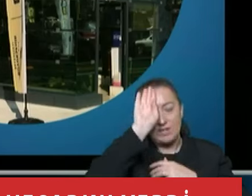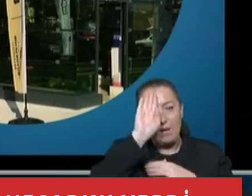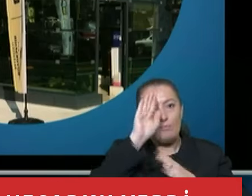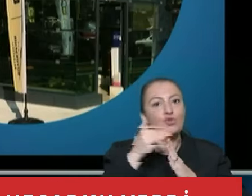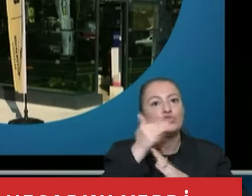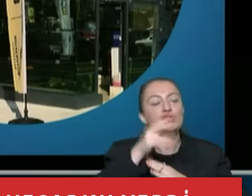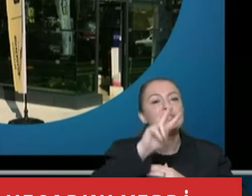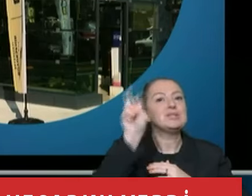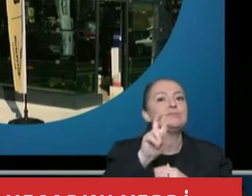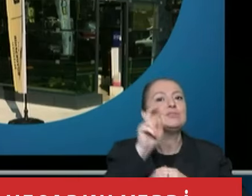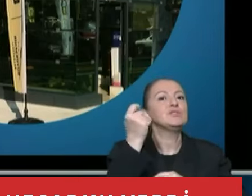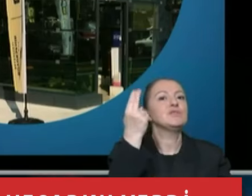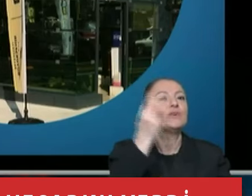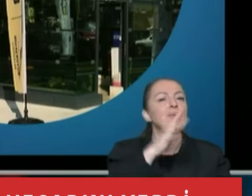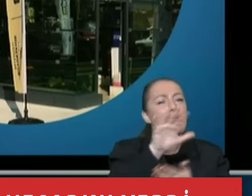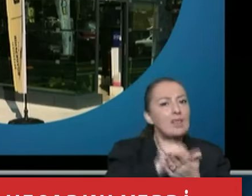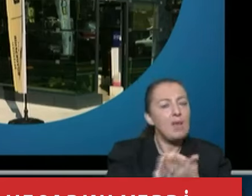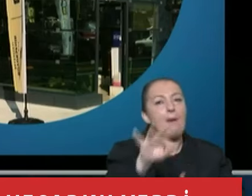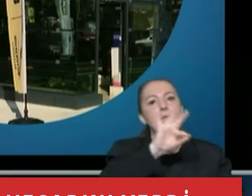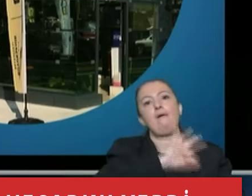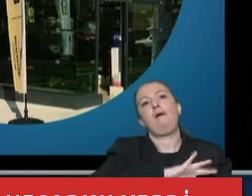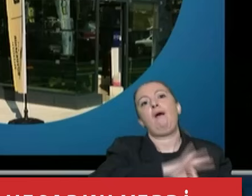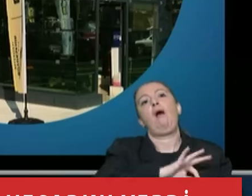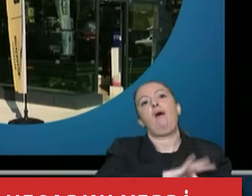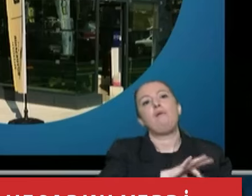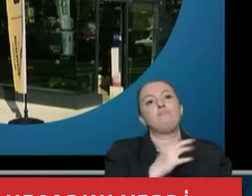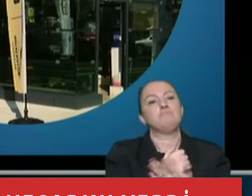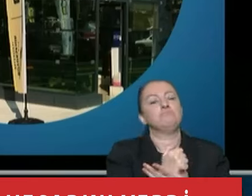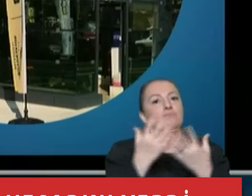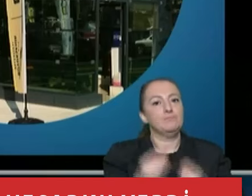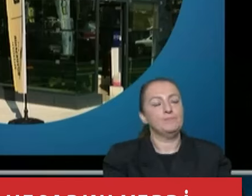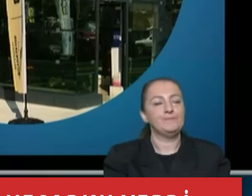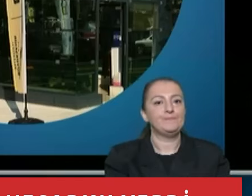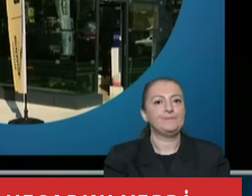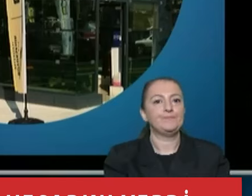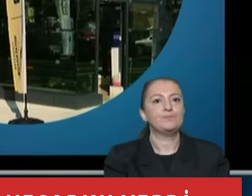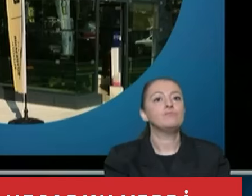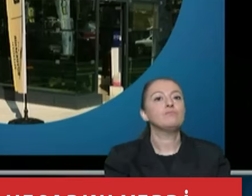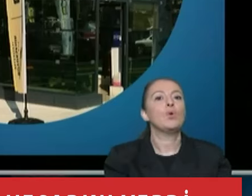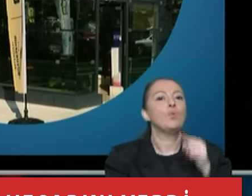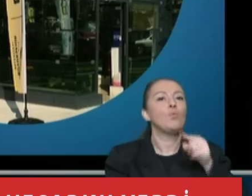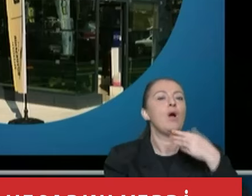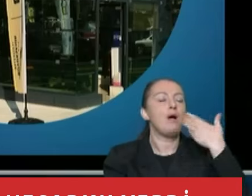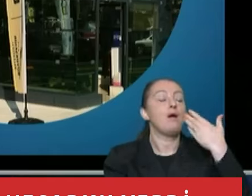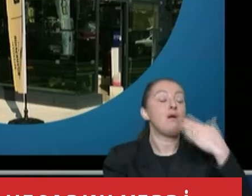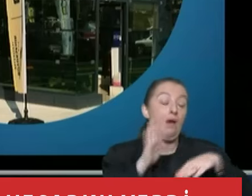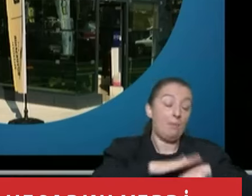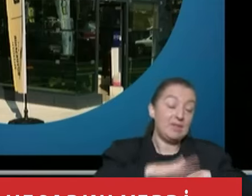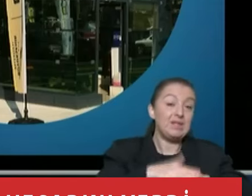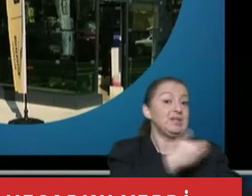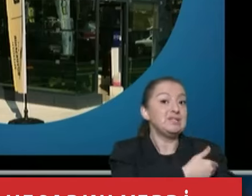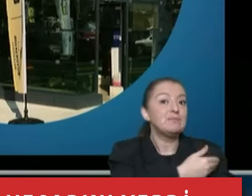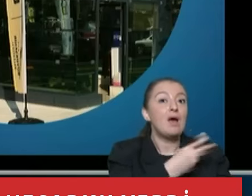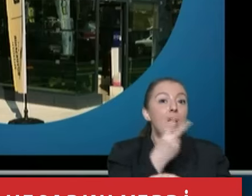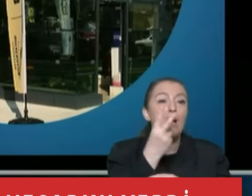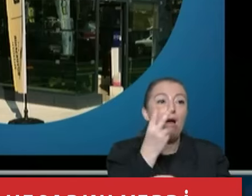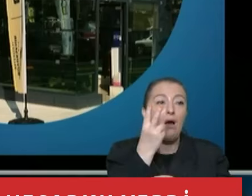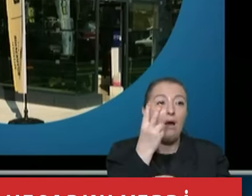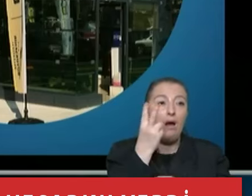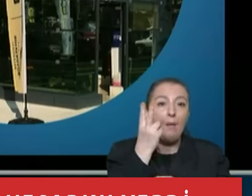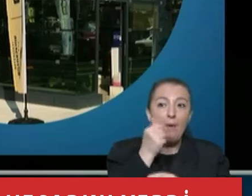şirketimizin tamamı karda kapatmıştır bu sonuçta sundukları hizmet yüksek enflasyona rağmen